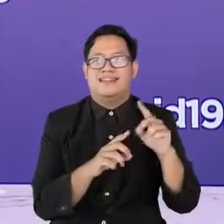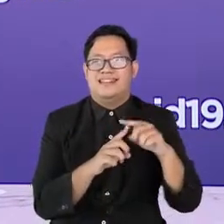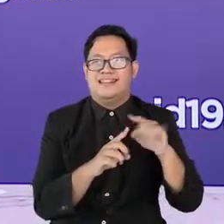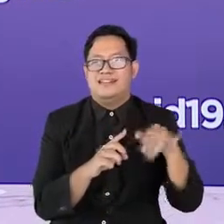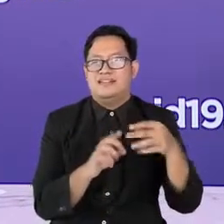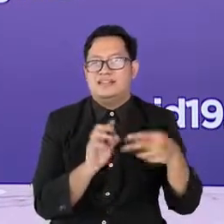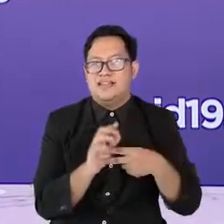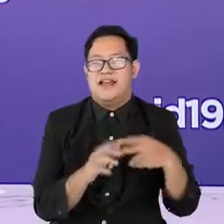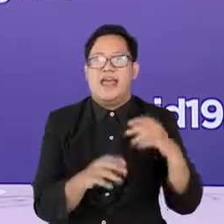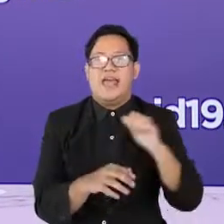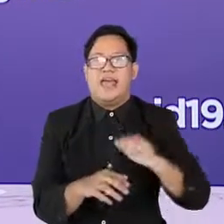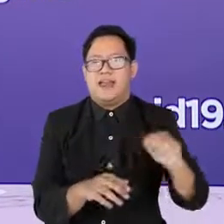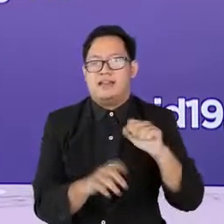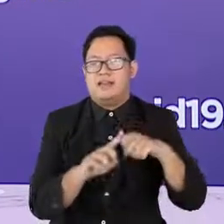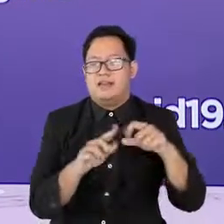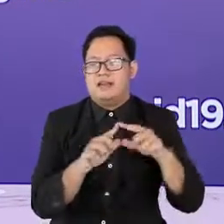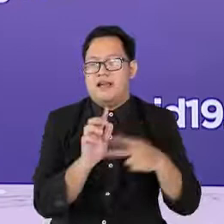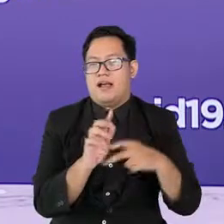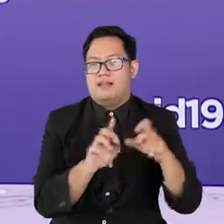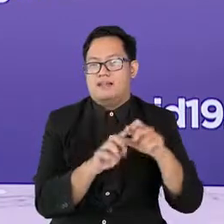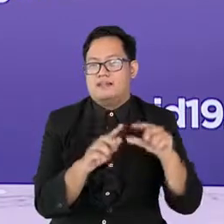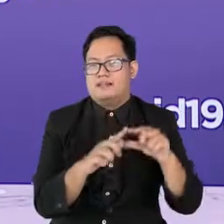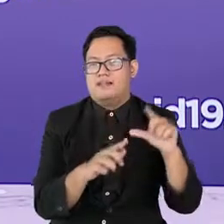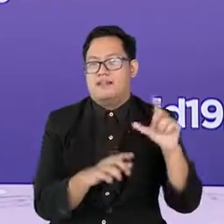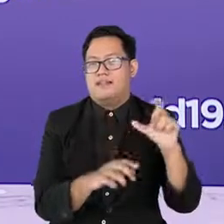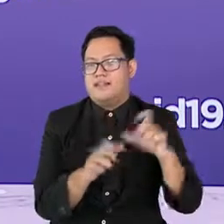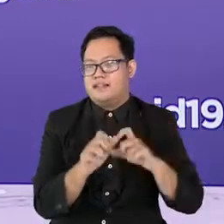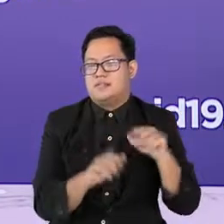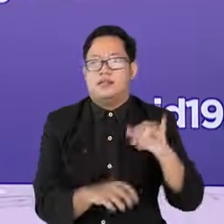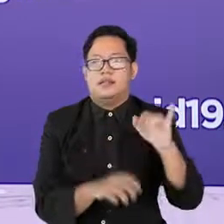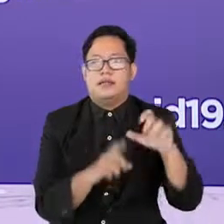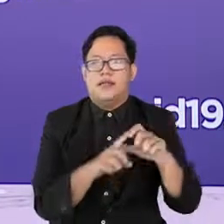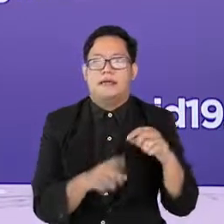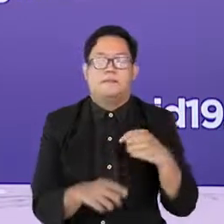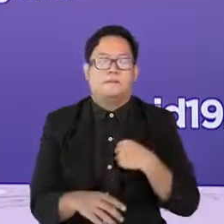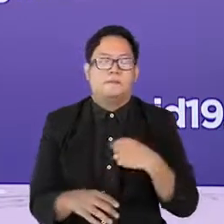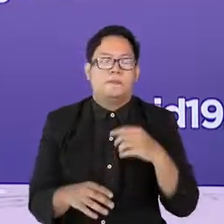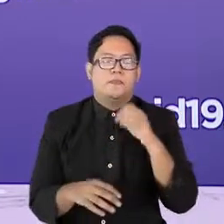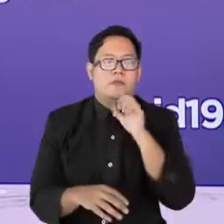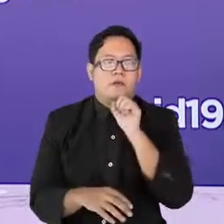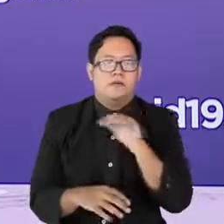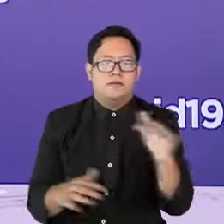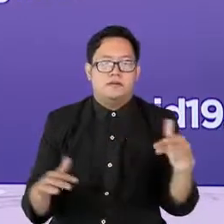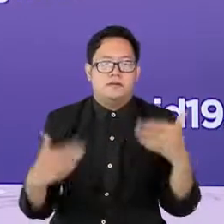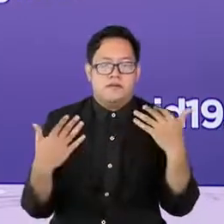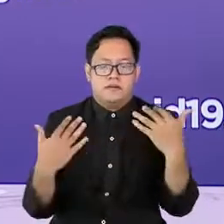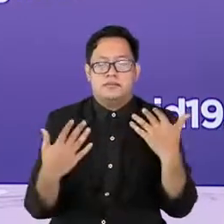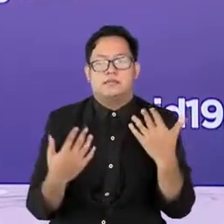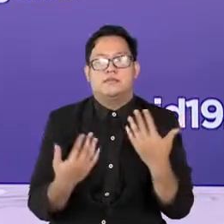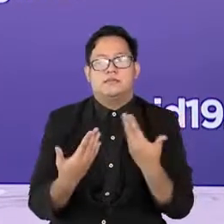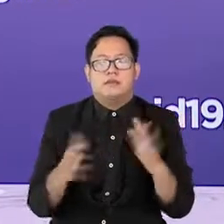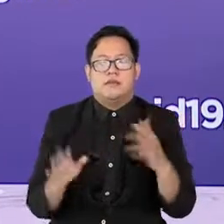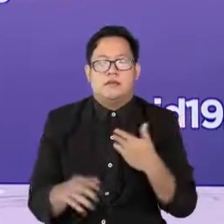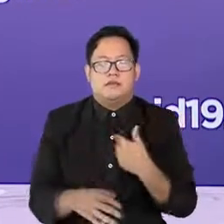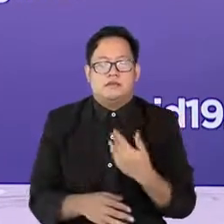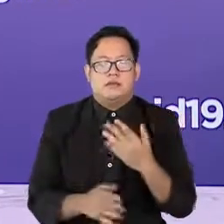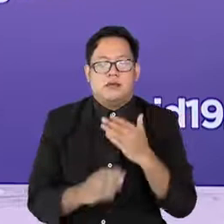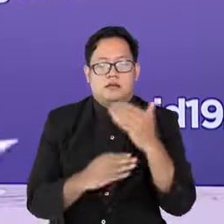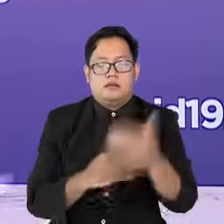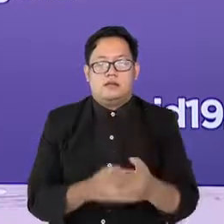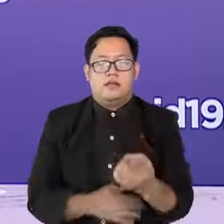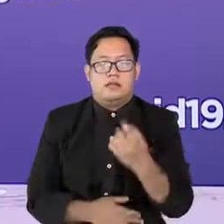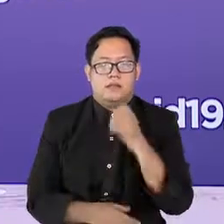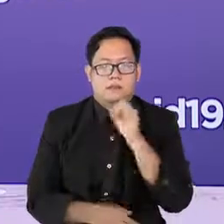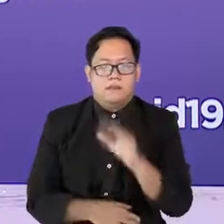kemkes.go.id demikian konferensi pers pada hari ini saya lanjutkan dengan sesi tanya-jawab media Terima